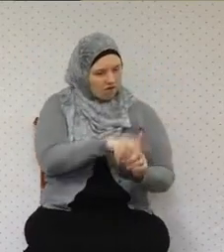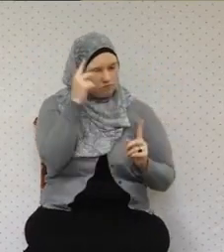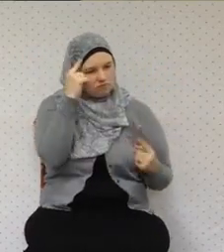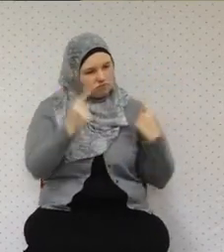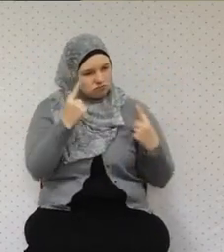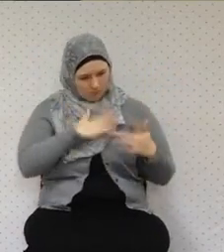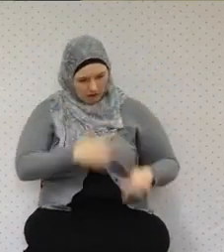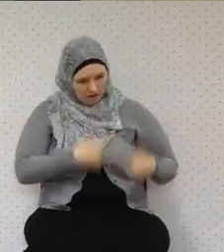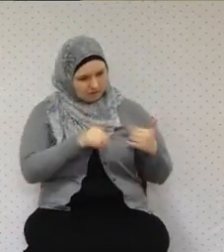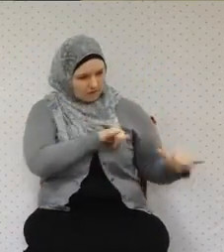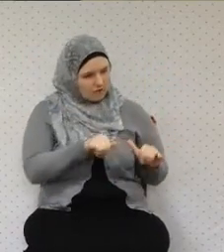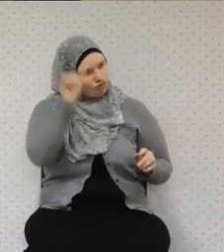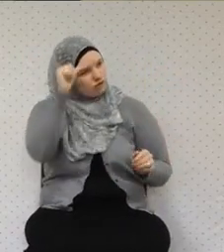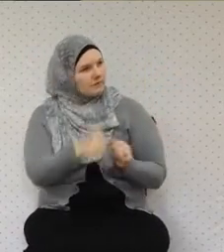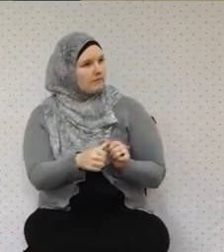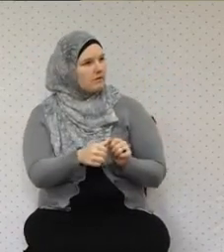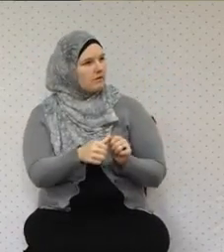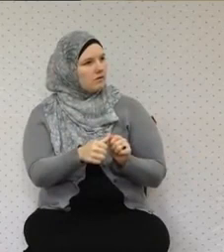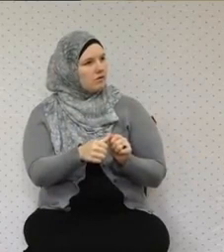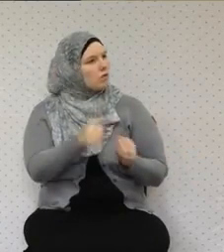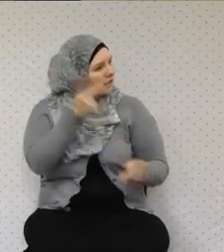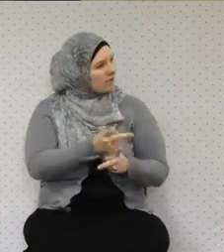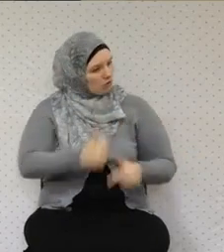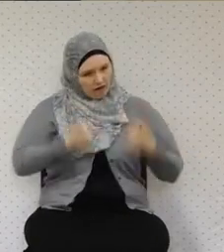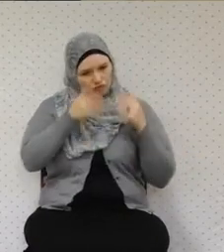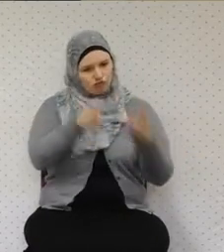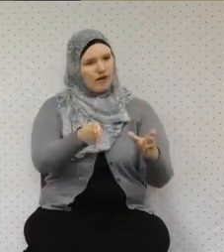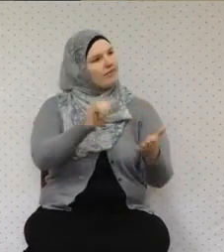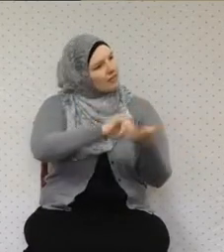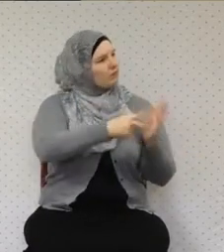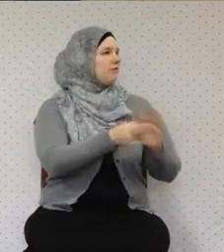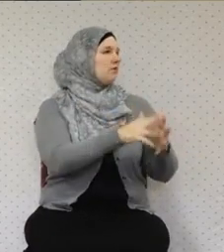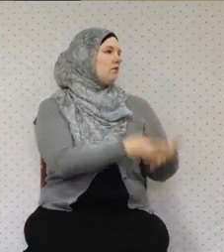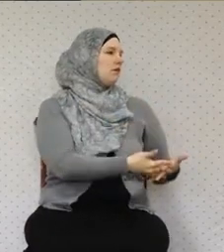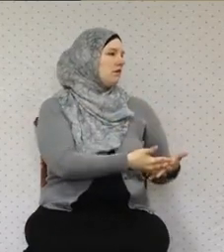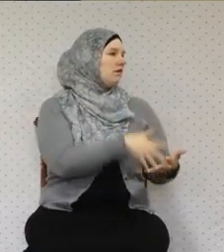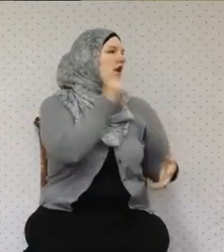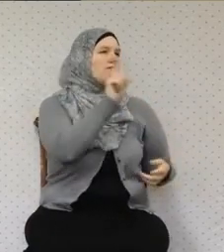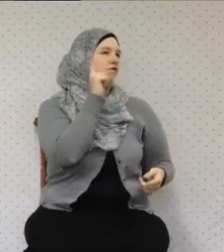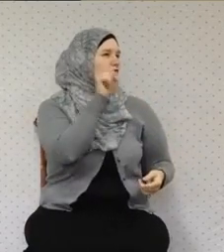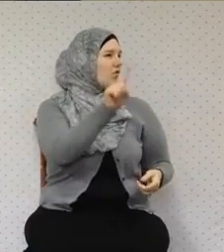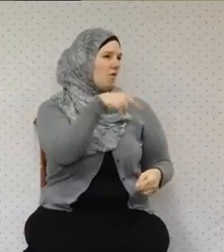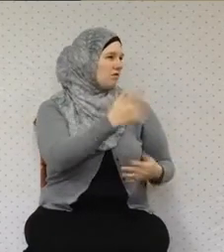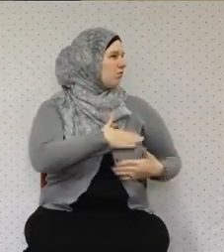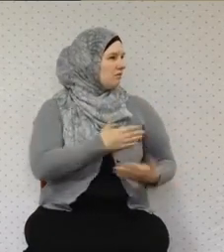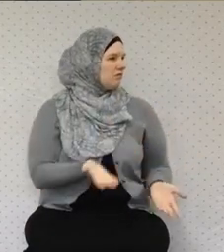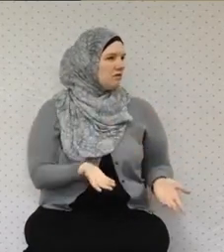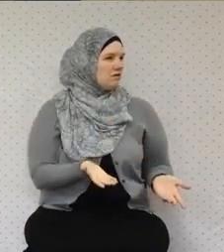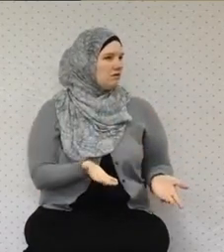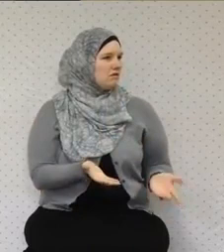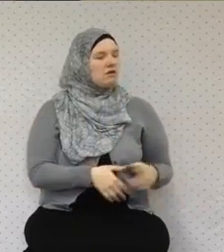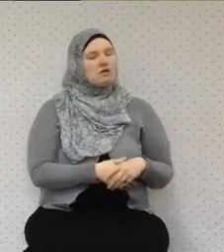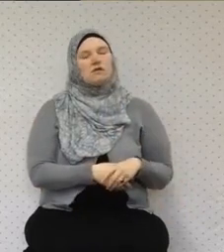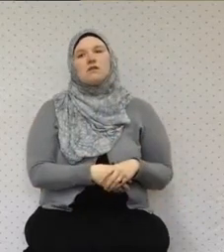to reflect, to think, to remember, to straighten up. That's the purpose of the Quran. وَعَلَىٰ